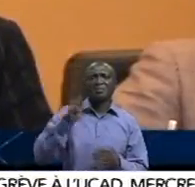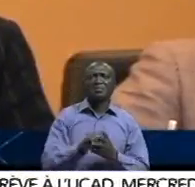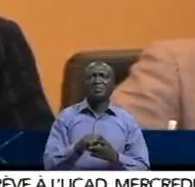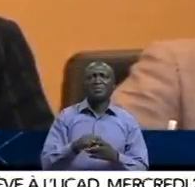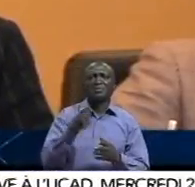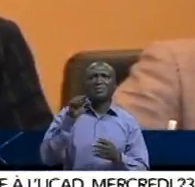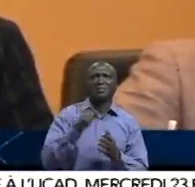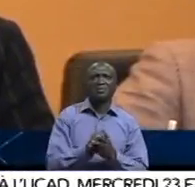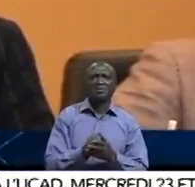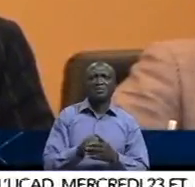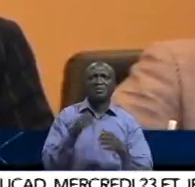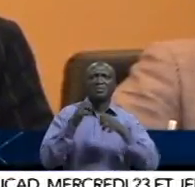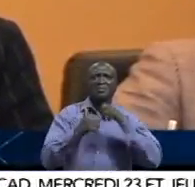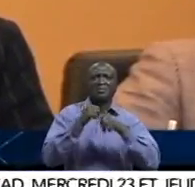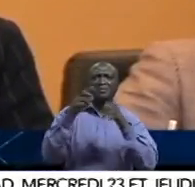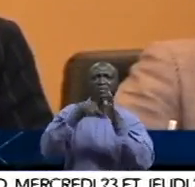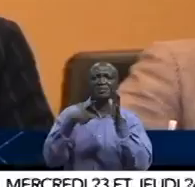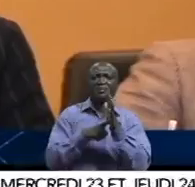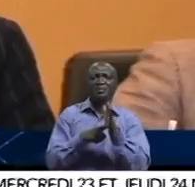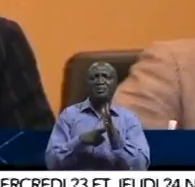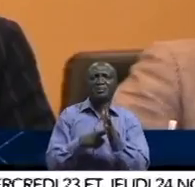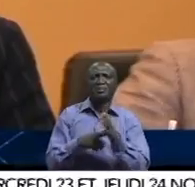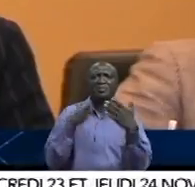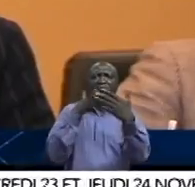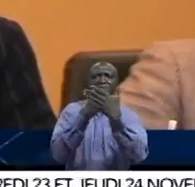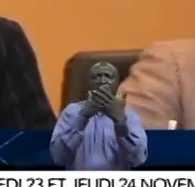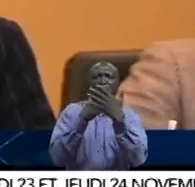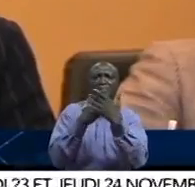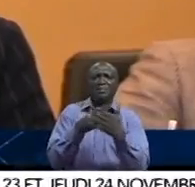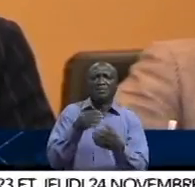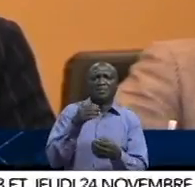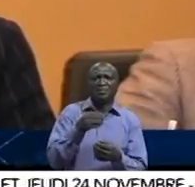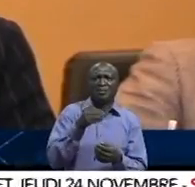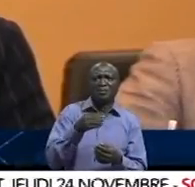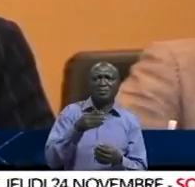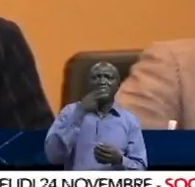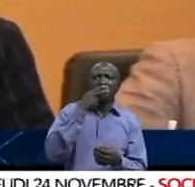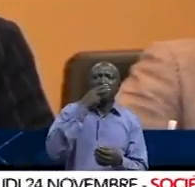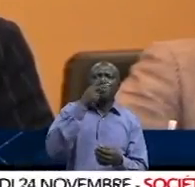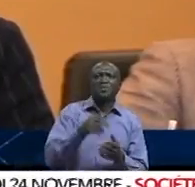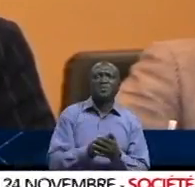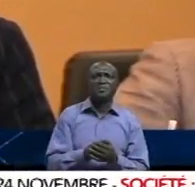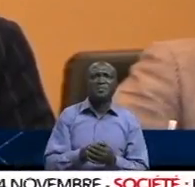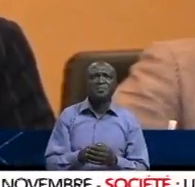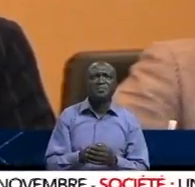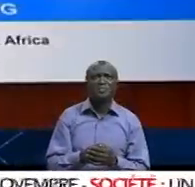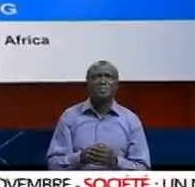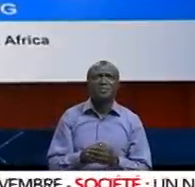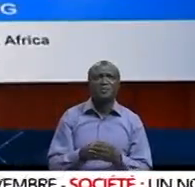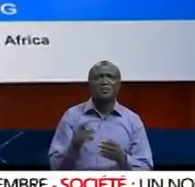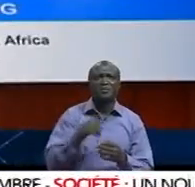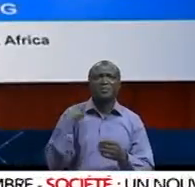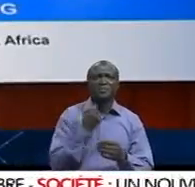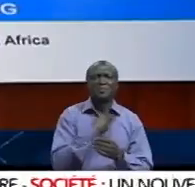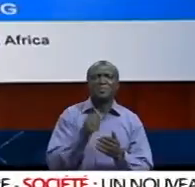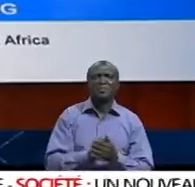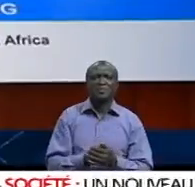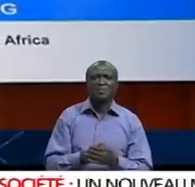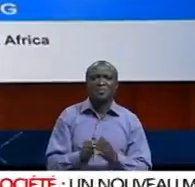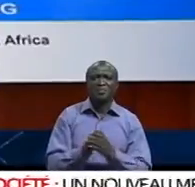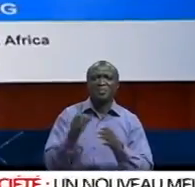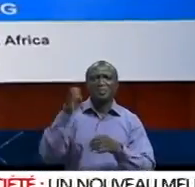évoqué le problème de la loi antitabac que nous saluons parce qu'il s'agit d'un problème de santé publique euh nous soutenons cette mesure